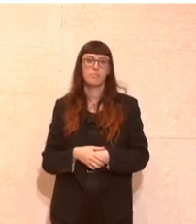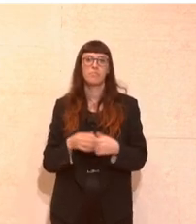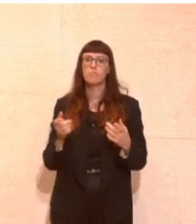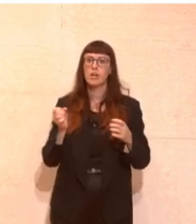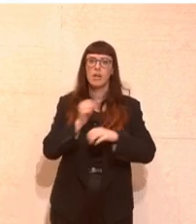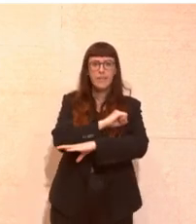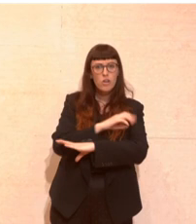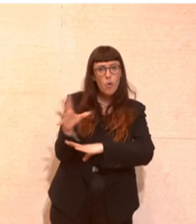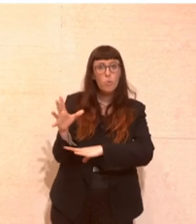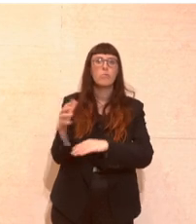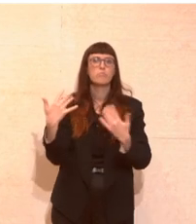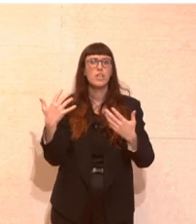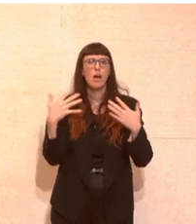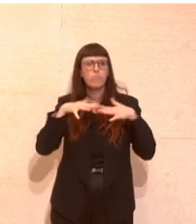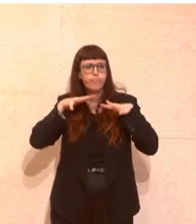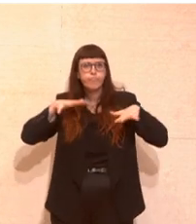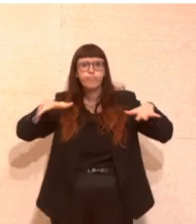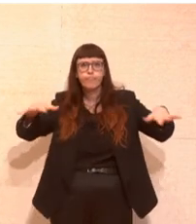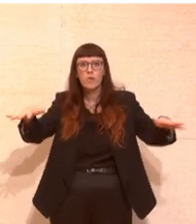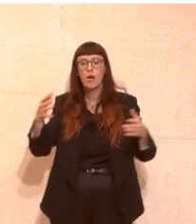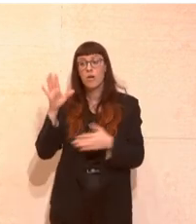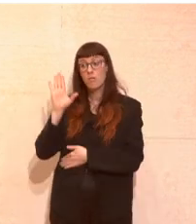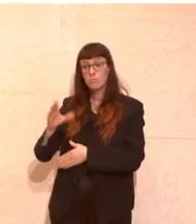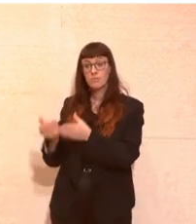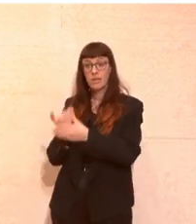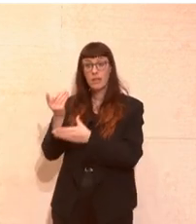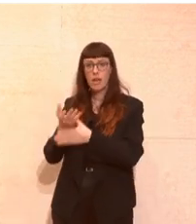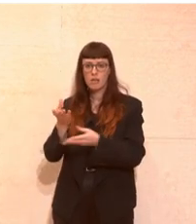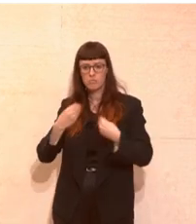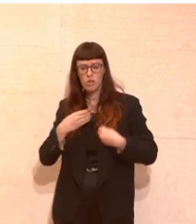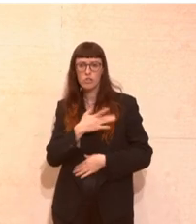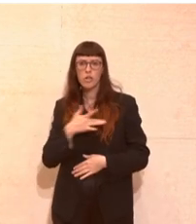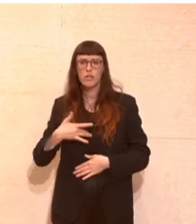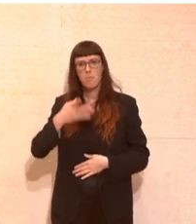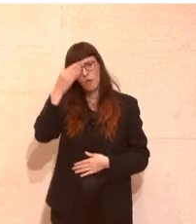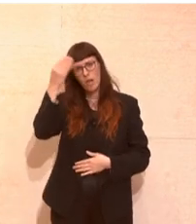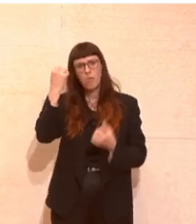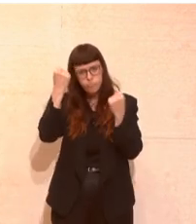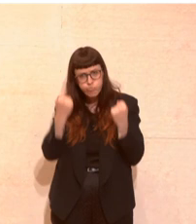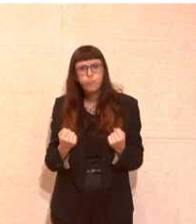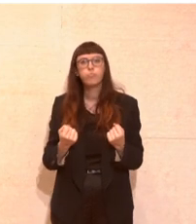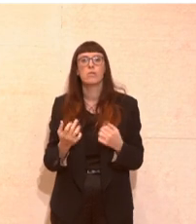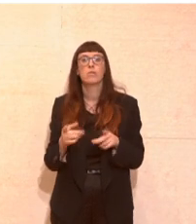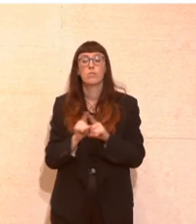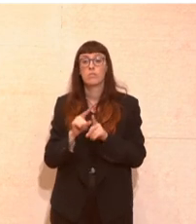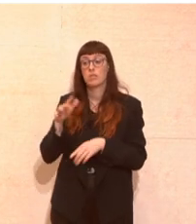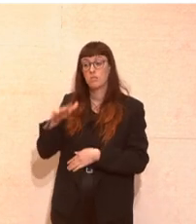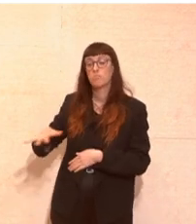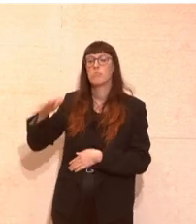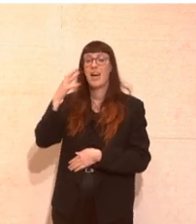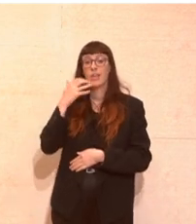le chronotype du matin est associé à une meilleure santé mentale. Et par rapport à des adolescents ici, une moyenne d'âge de 13